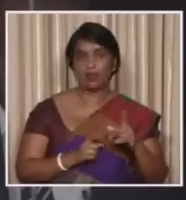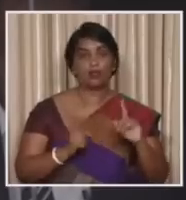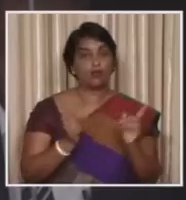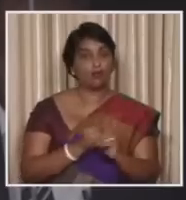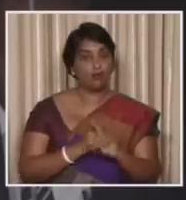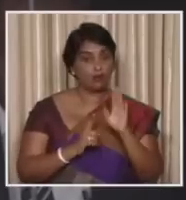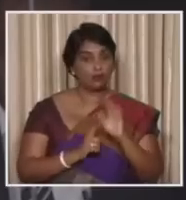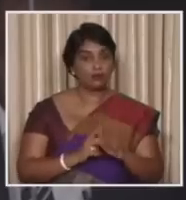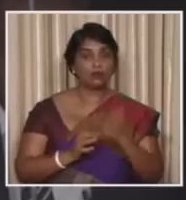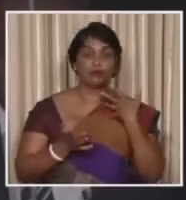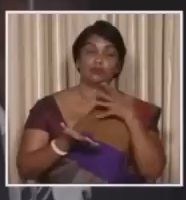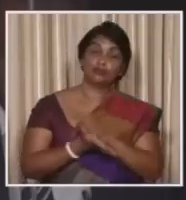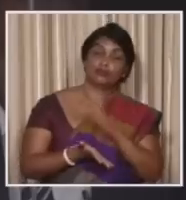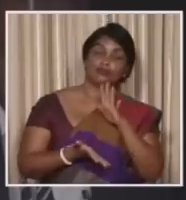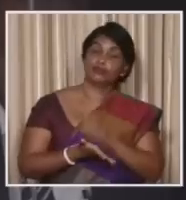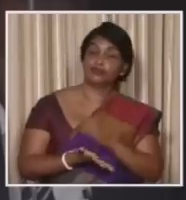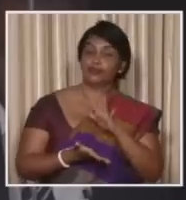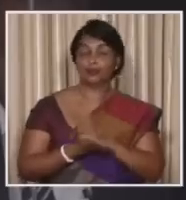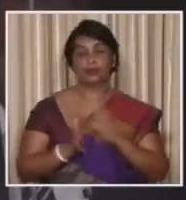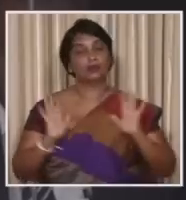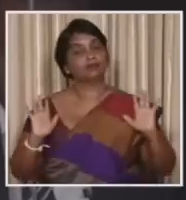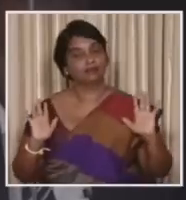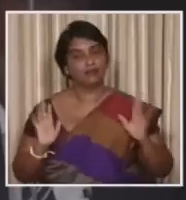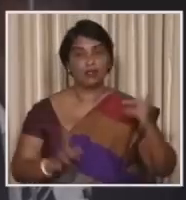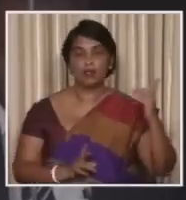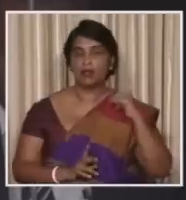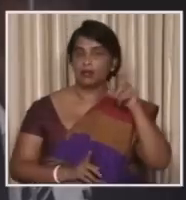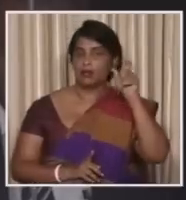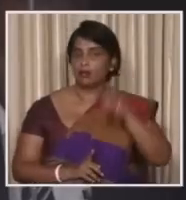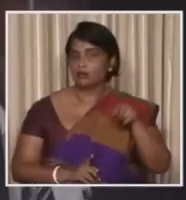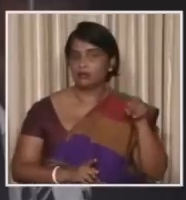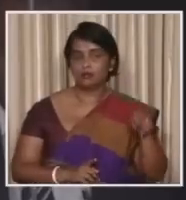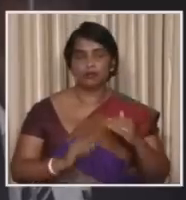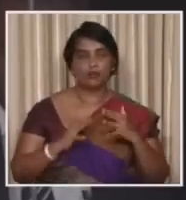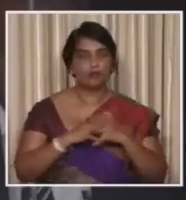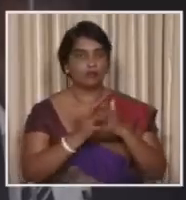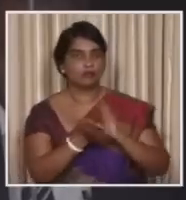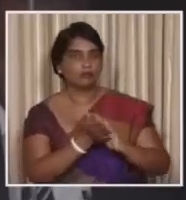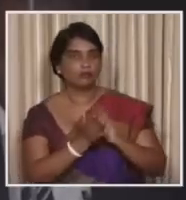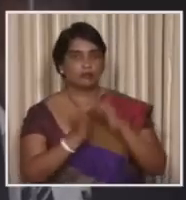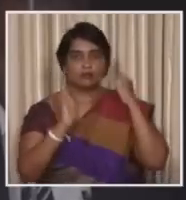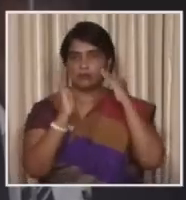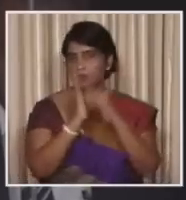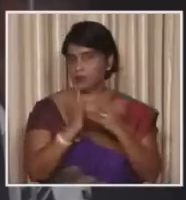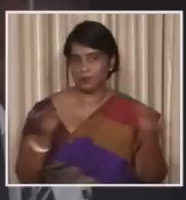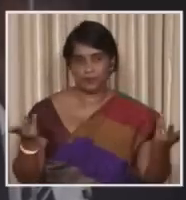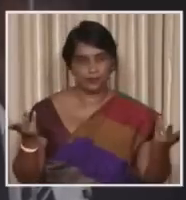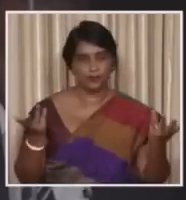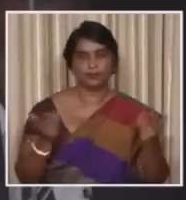ගැන සමරසවර විනෝද වුණා ඇරෙන්න සබලුන්ගේ සුබ සාධනය ගැන සලකා බැලුවේ නැහැ